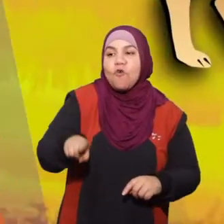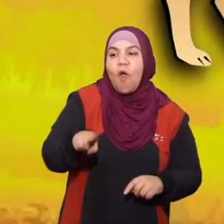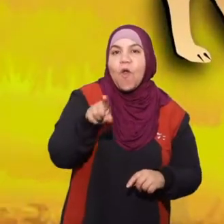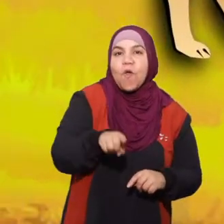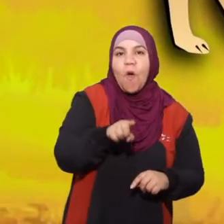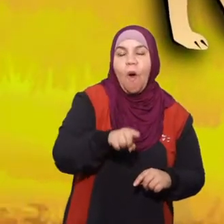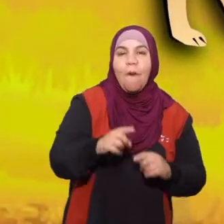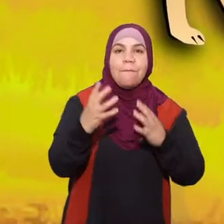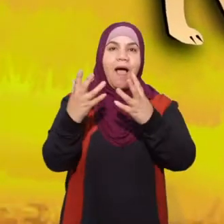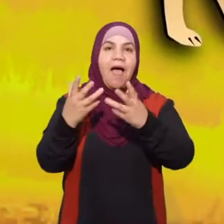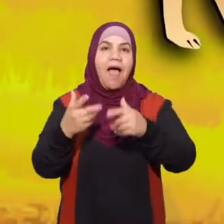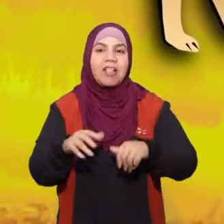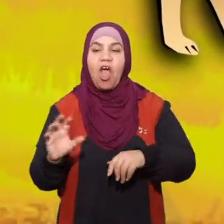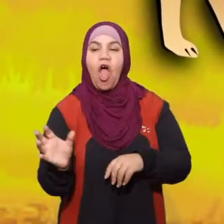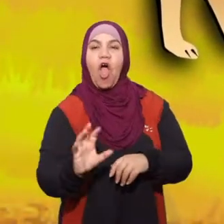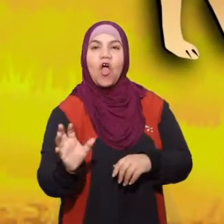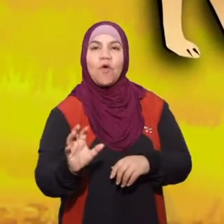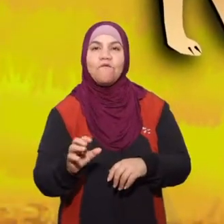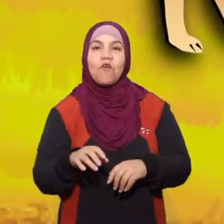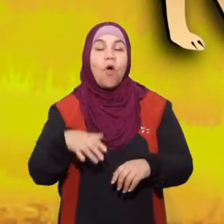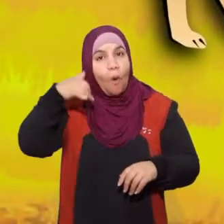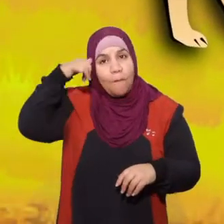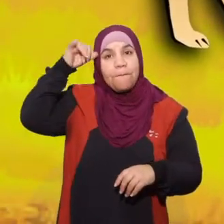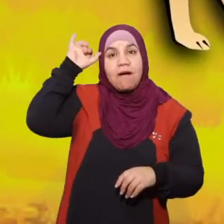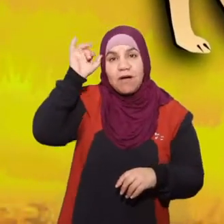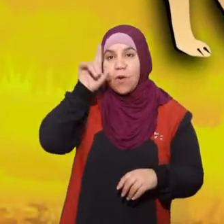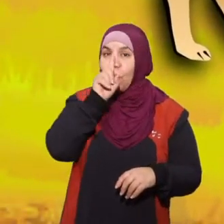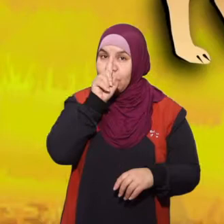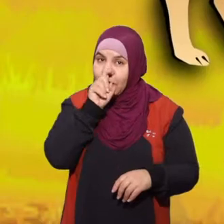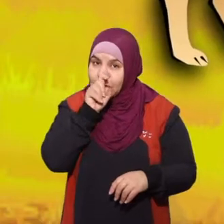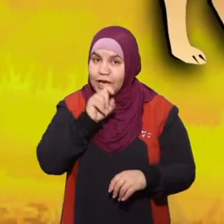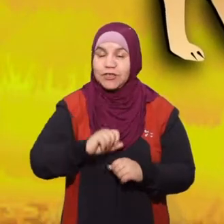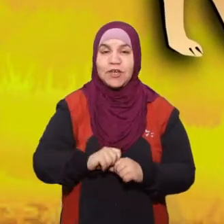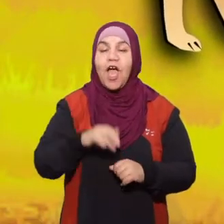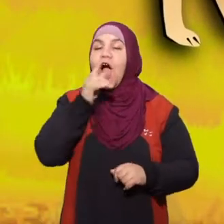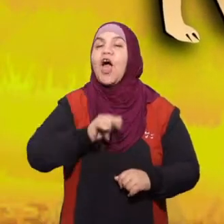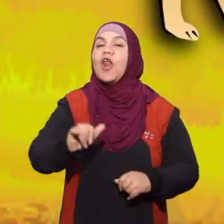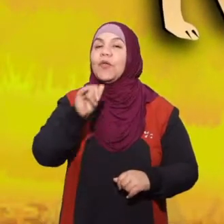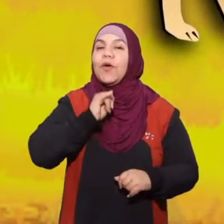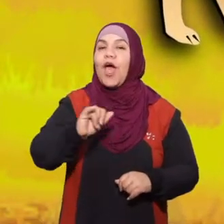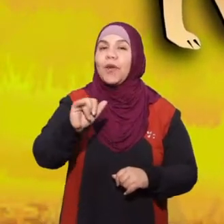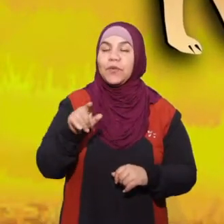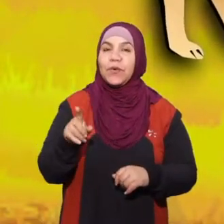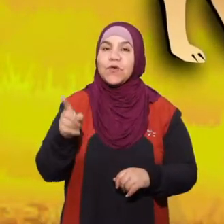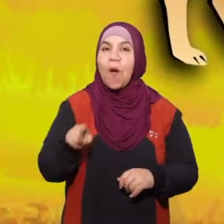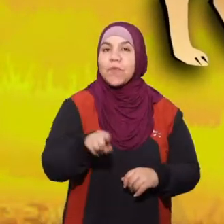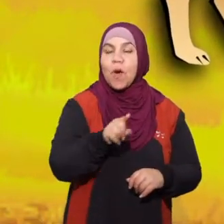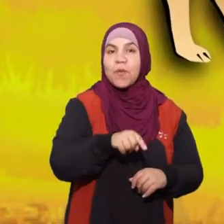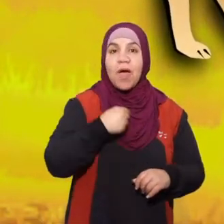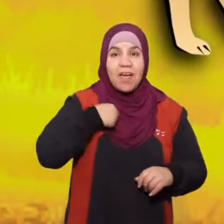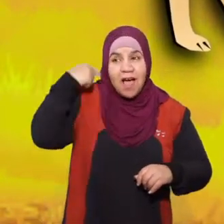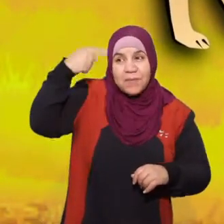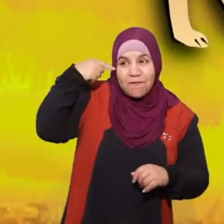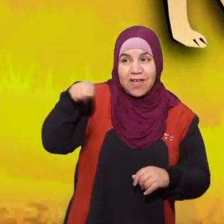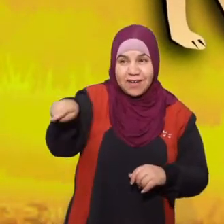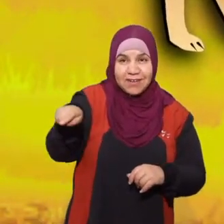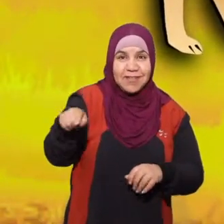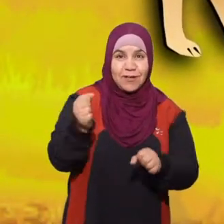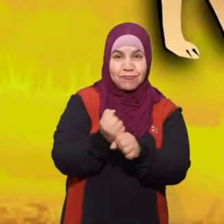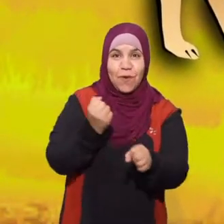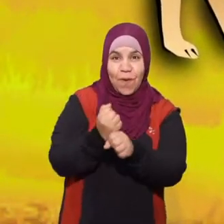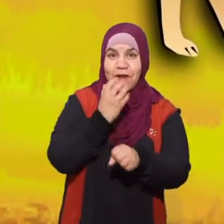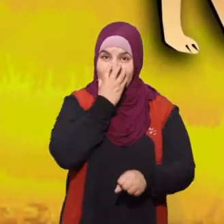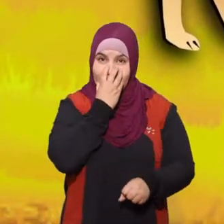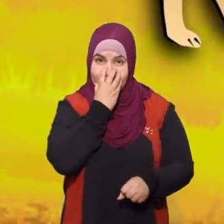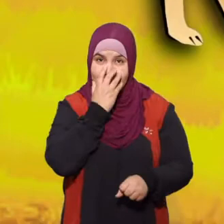يوم أعد قطعان الخراف والأبقار والدجاجات، لكن لم أفكر أبدا أن أشغل ذئبا في